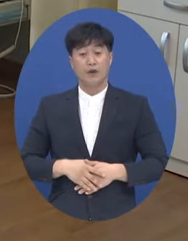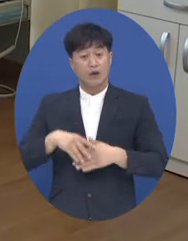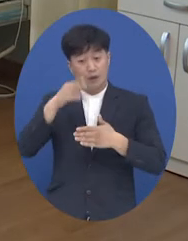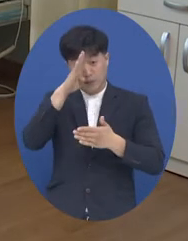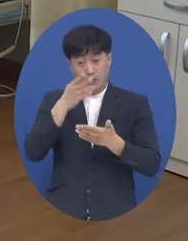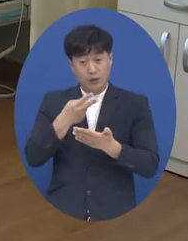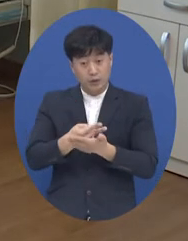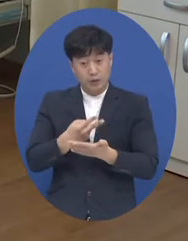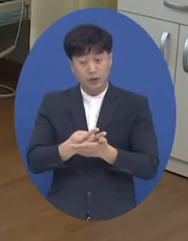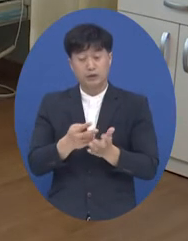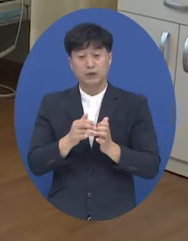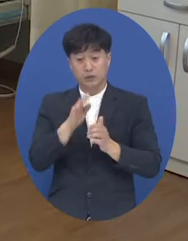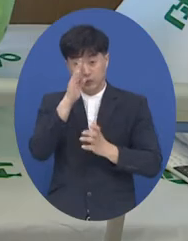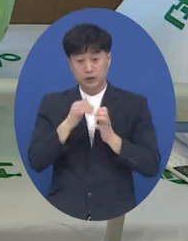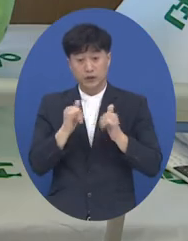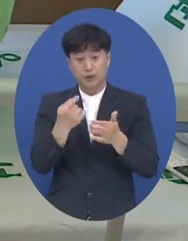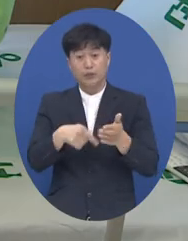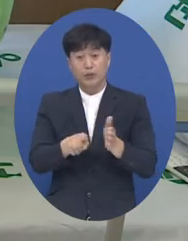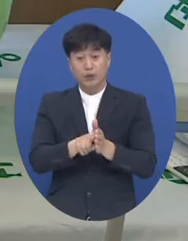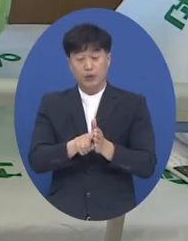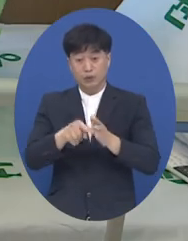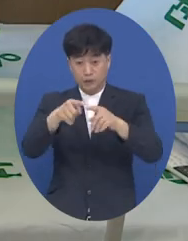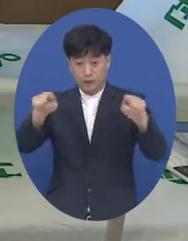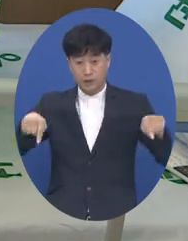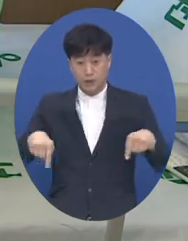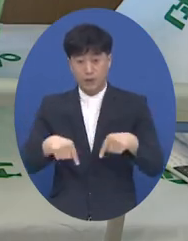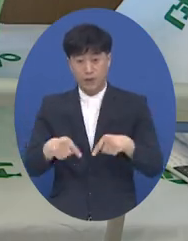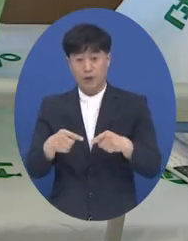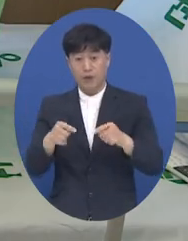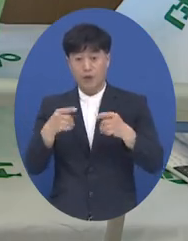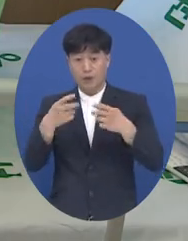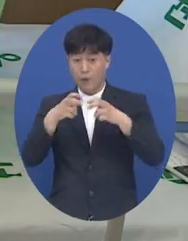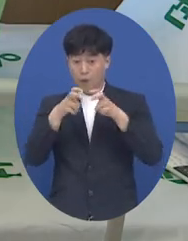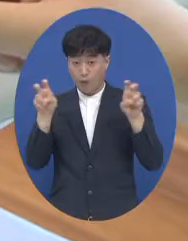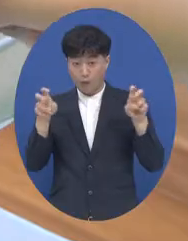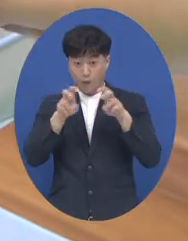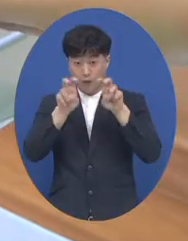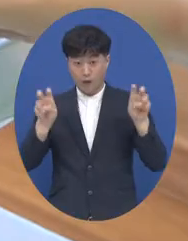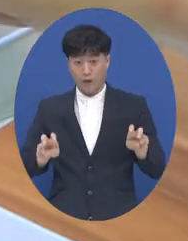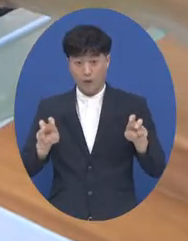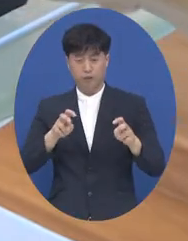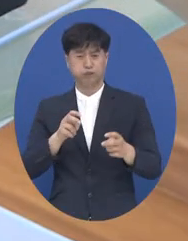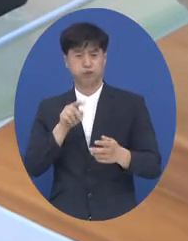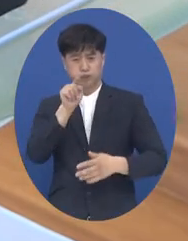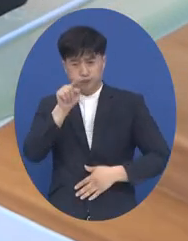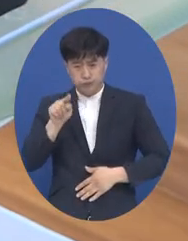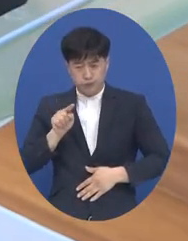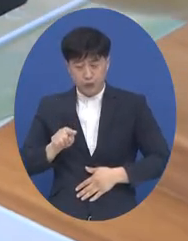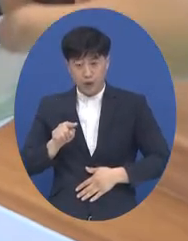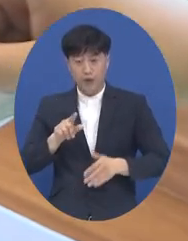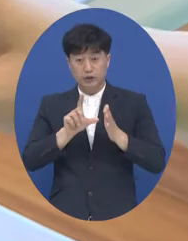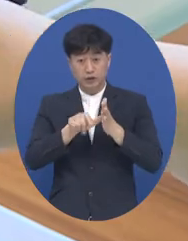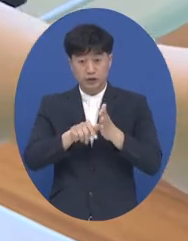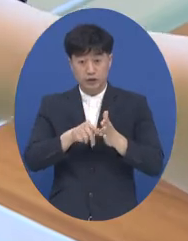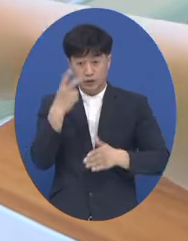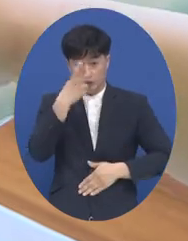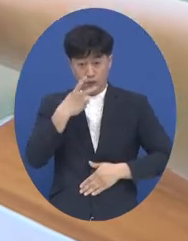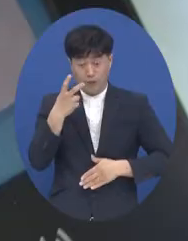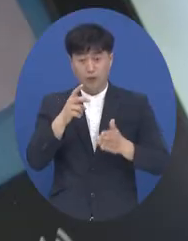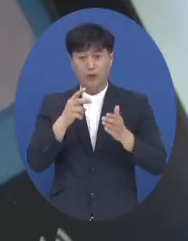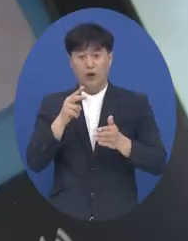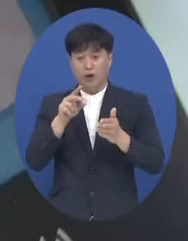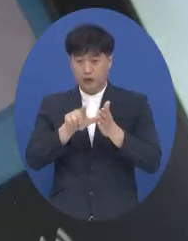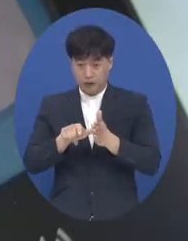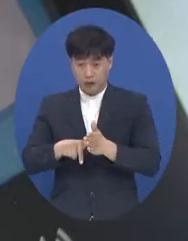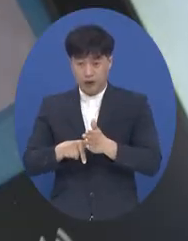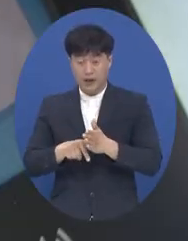이번 환자들을 위한 병 상용 식탁에 화면이 펼쳐지고 손가락으로 눌러 보니 실시간 진료정보 부터 약물복용